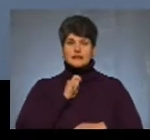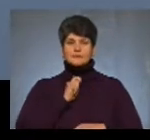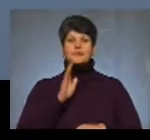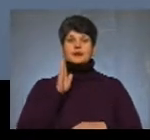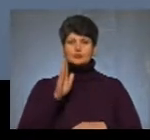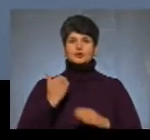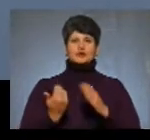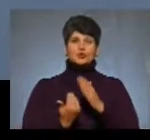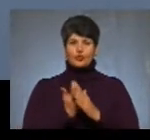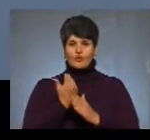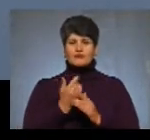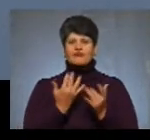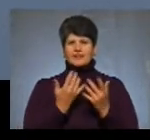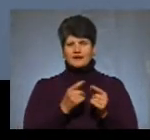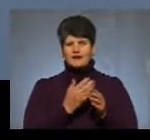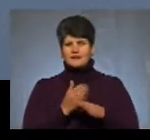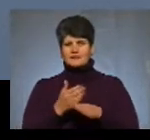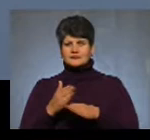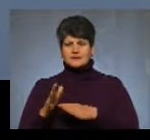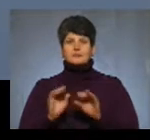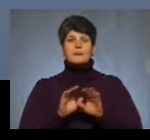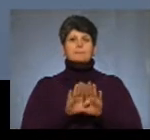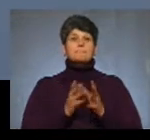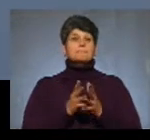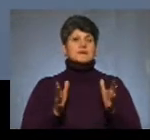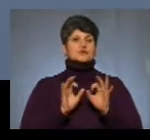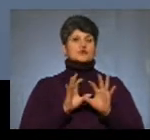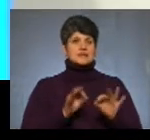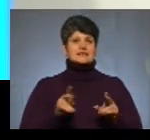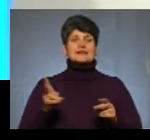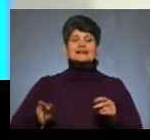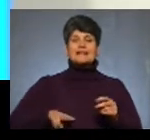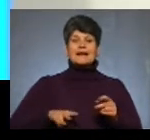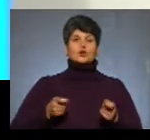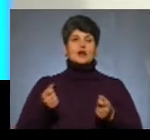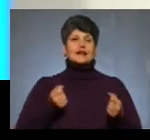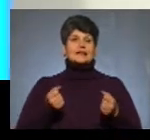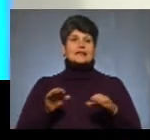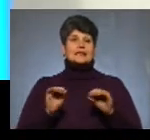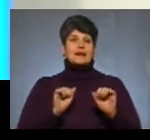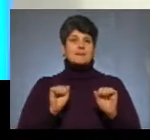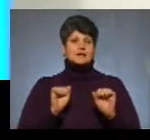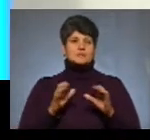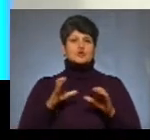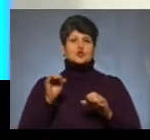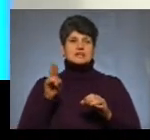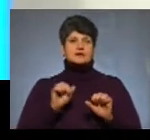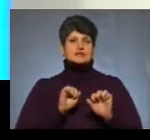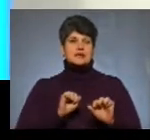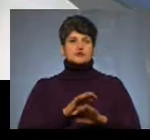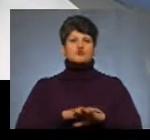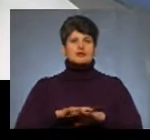Проходитимуть нововведення у декілька етапів. Більше розкаже гість студії. Поряд зі мною директор департаменту соціального захисту населення облдержадміністрації